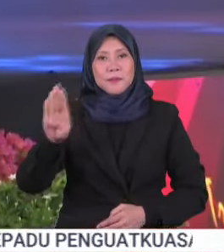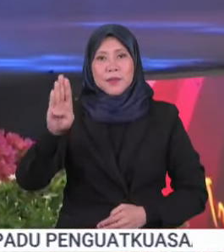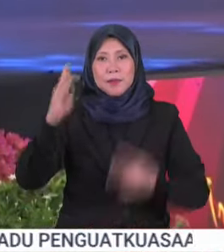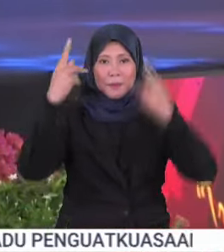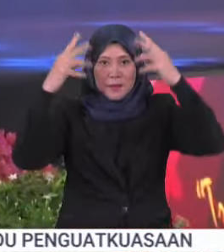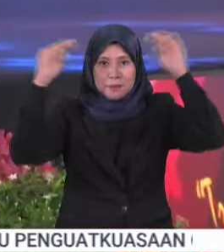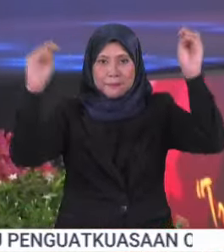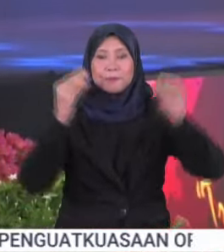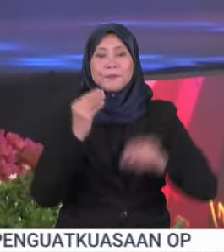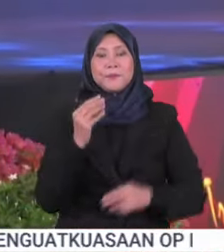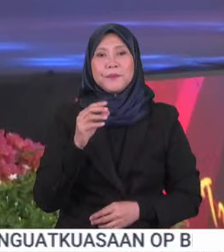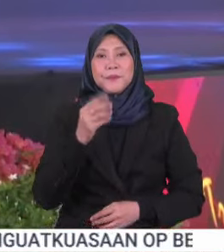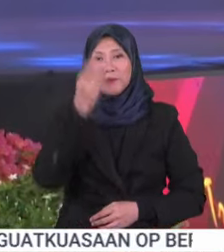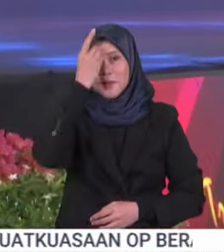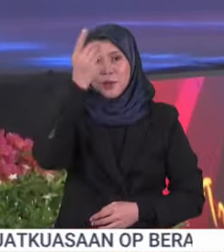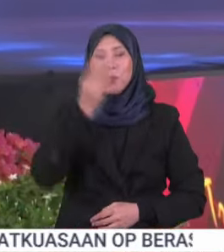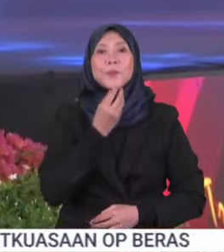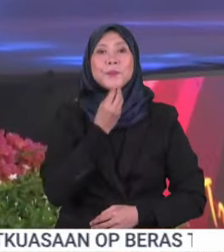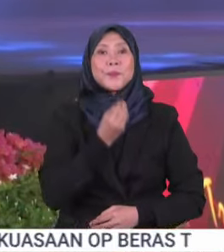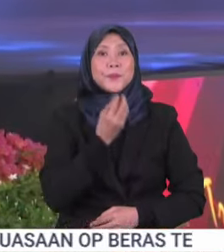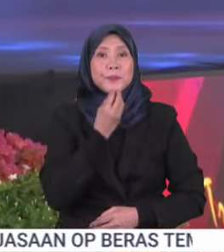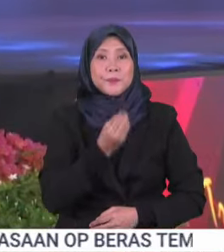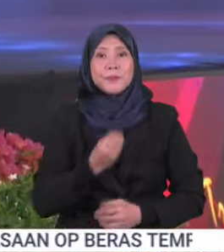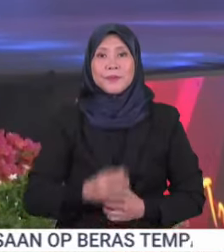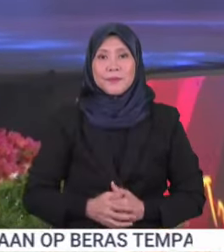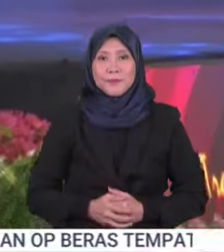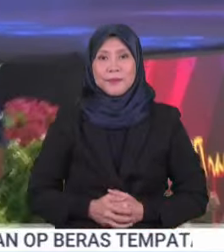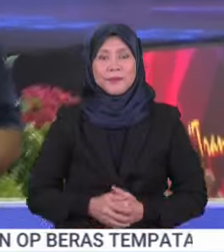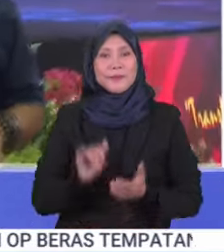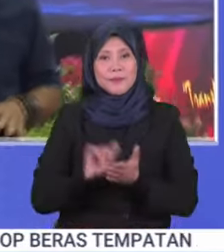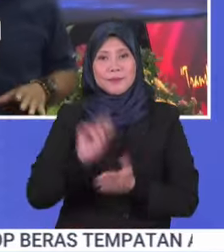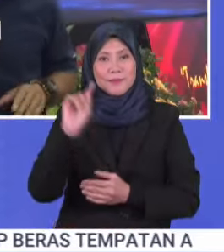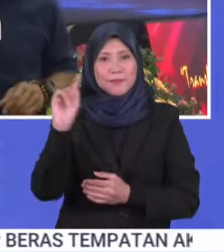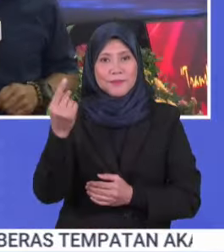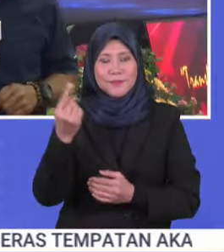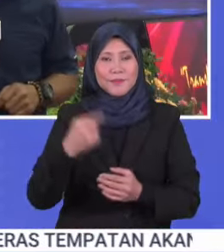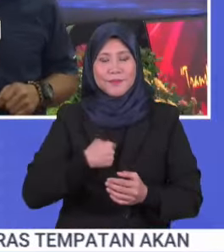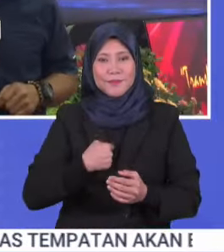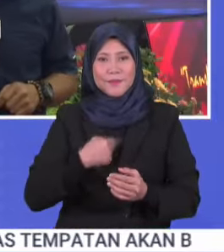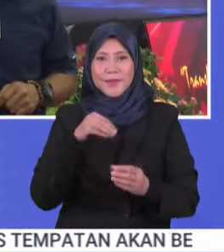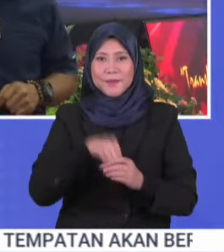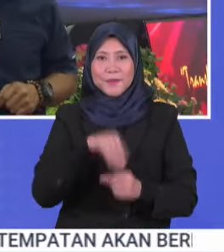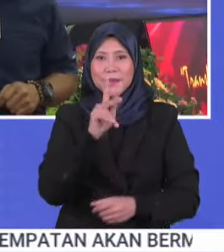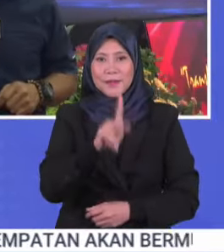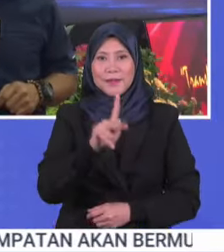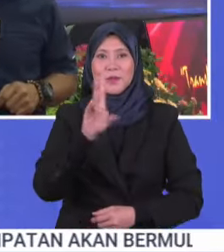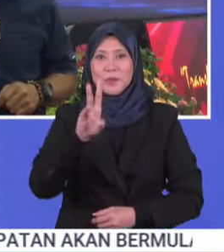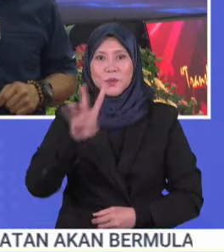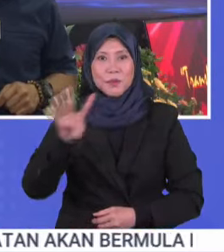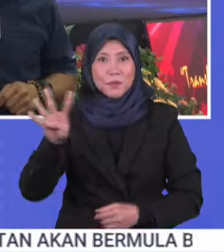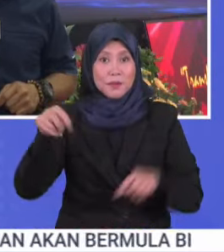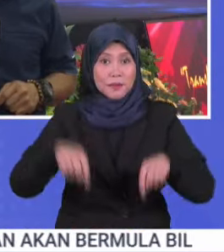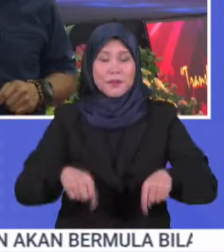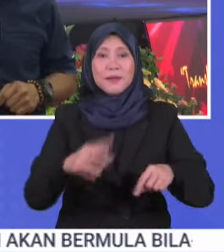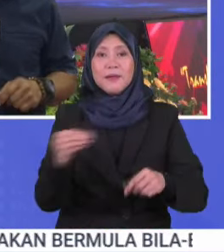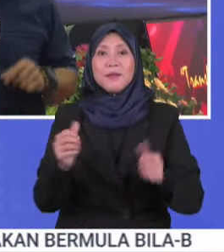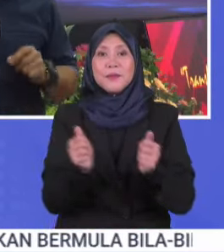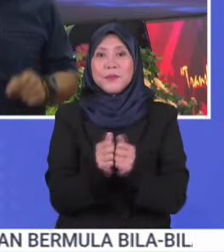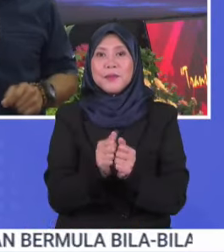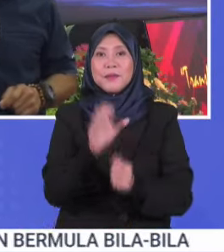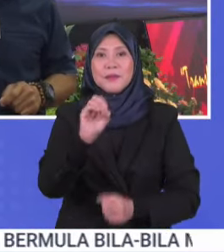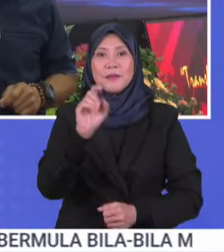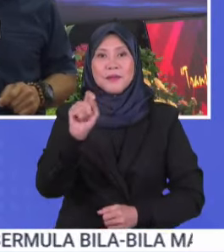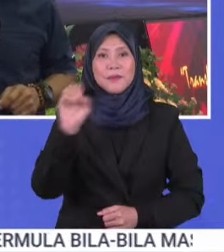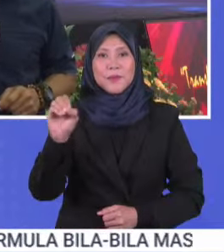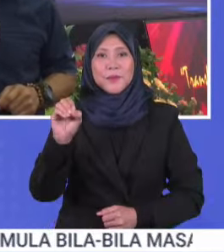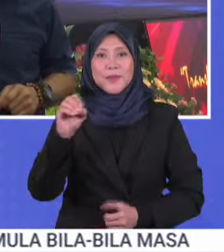Perdana Menteri Datuk Seri Panglima Anwar bin Ibrahim. Jadi itu yang dapat saya bawakan dalam Kanta 744 kali ini. Kita kembali bersama Otto